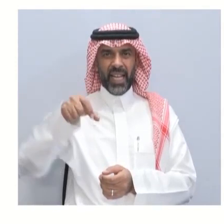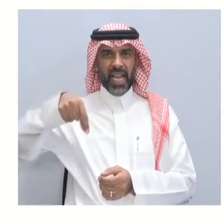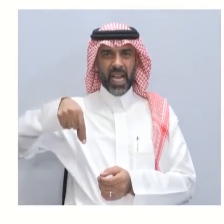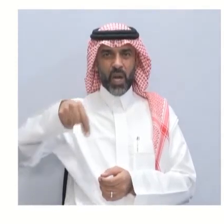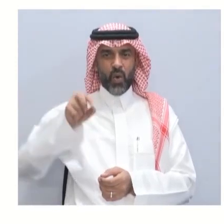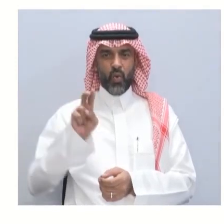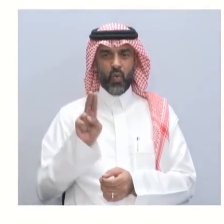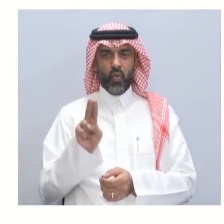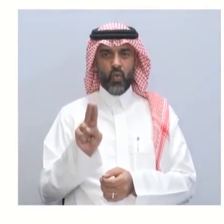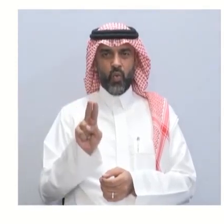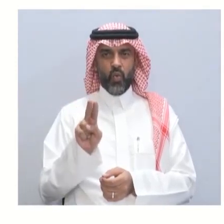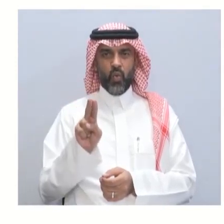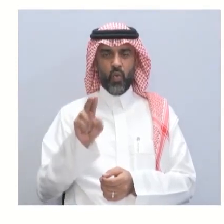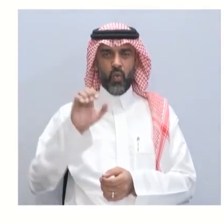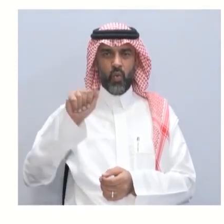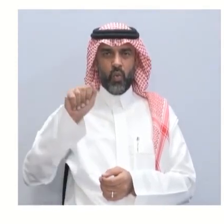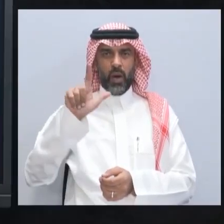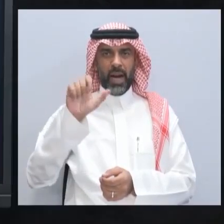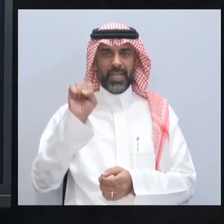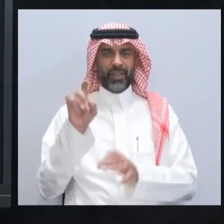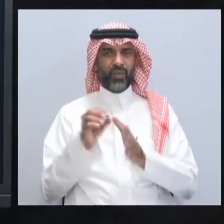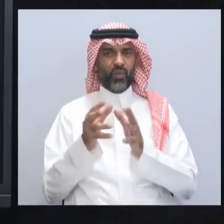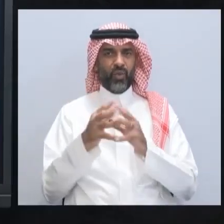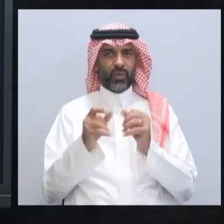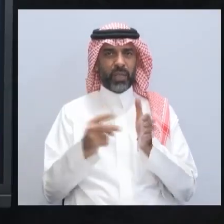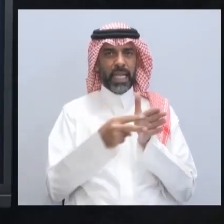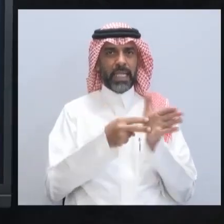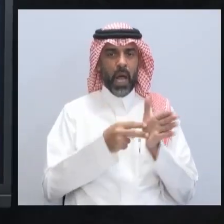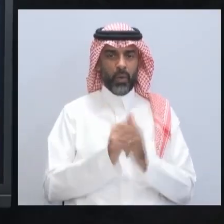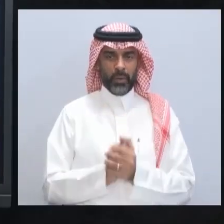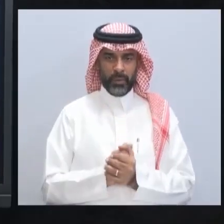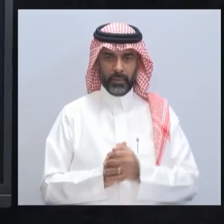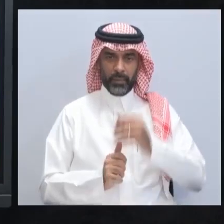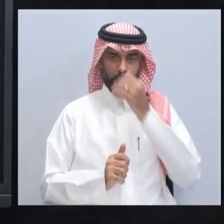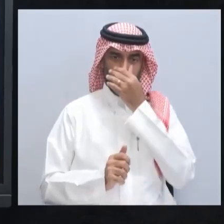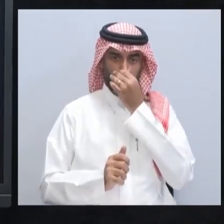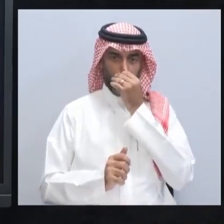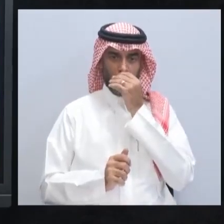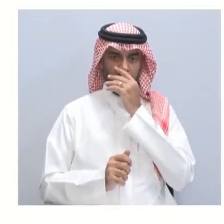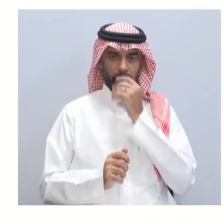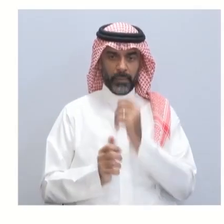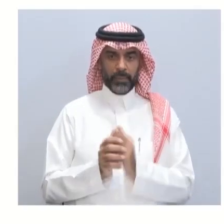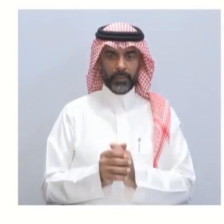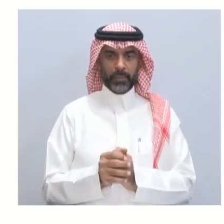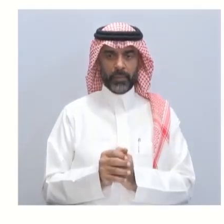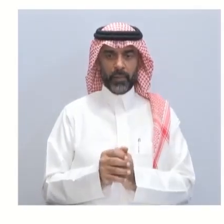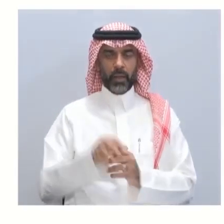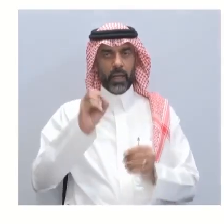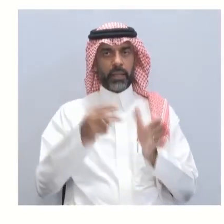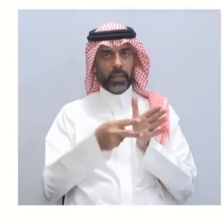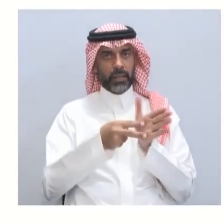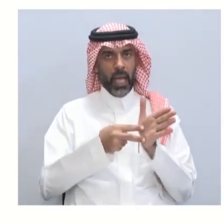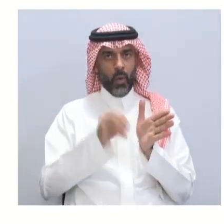اف ونعلم ان اف ياتي بعدها كونديشن شرط فهنا نضع عباره المساواه